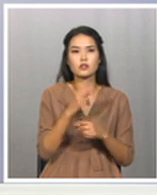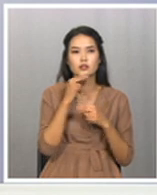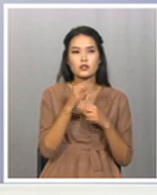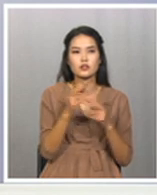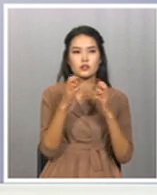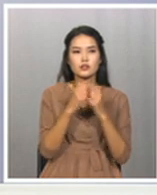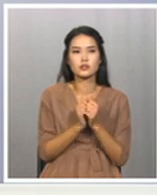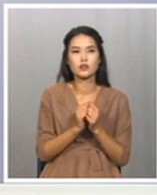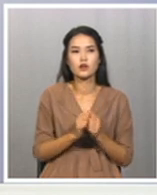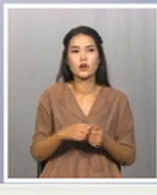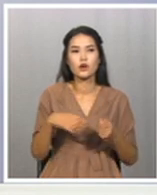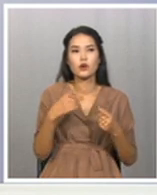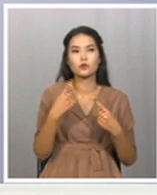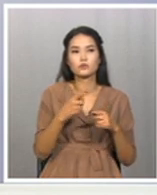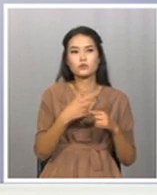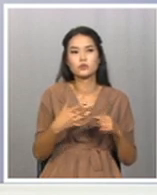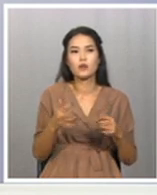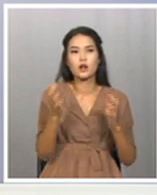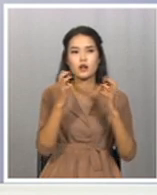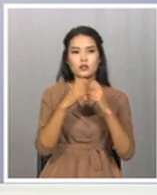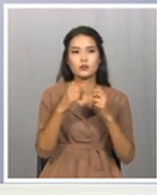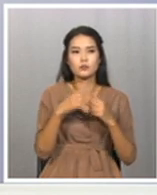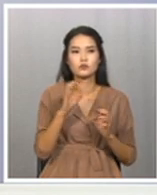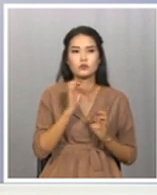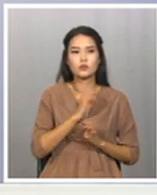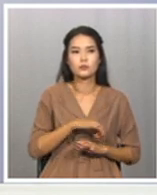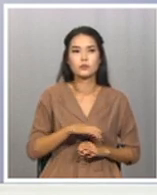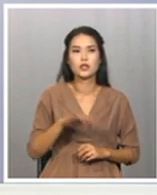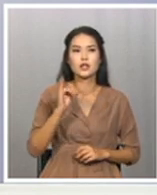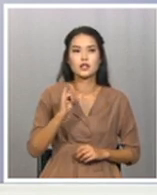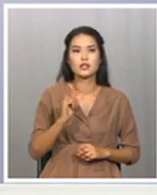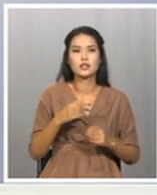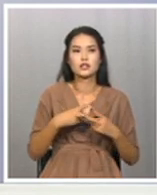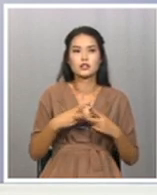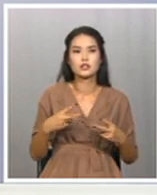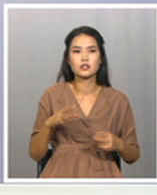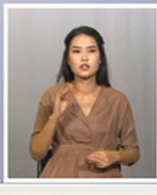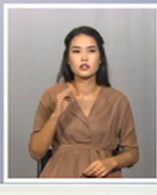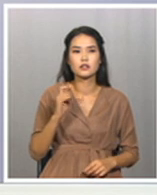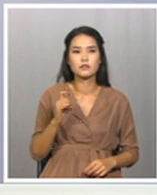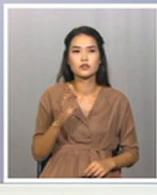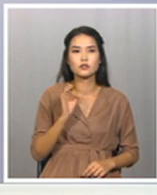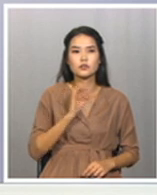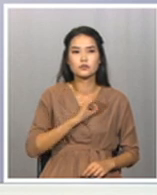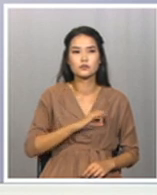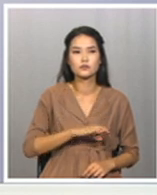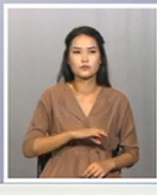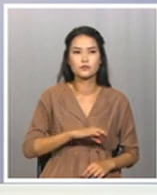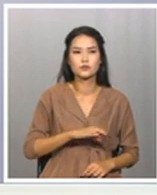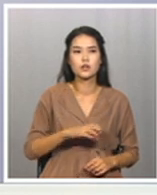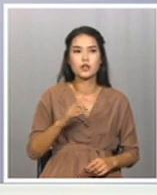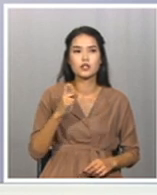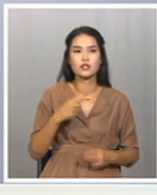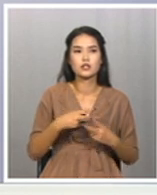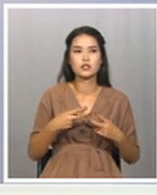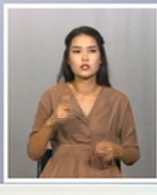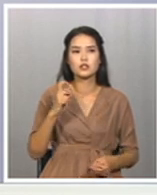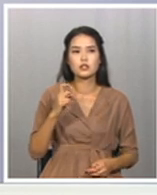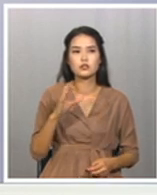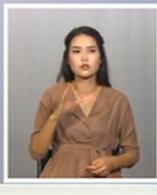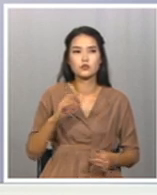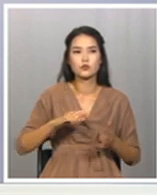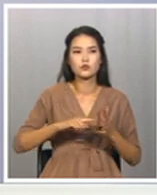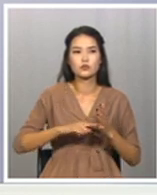қарастырайық. Туындының анықтамасын қолданып, Y тең болады X-тен F